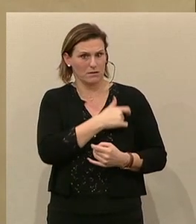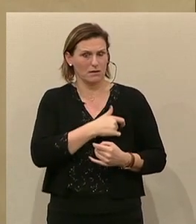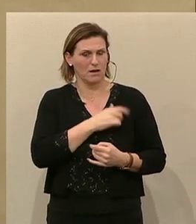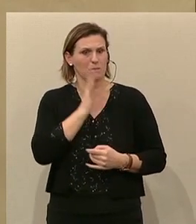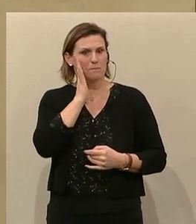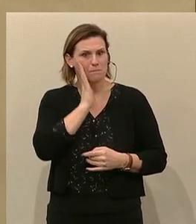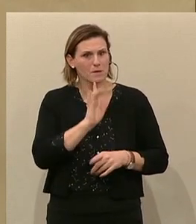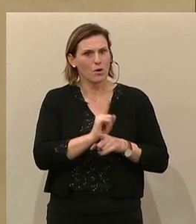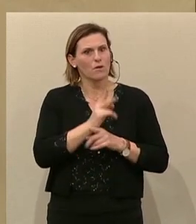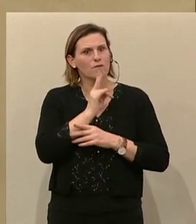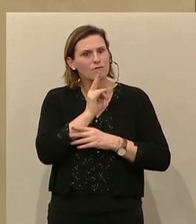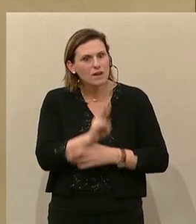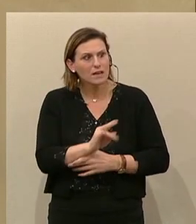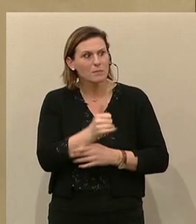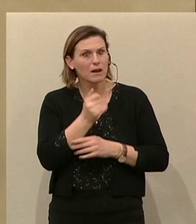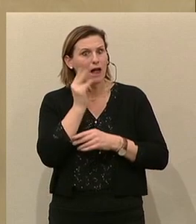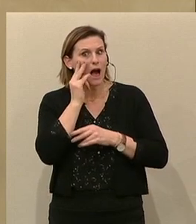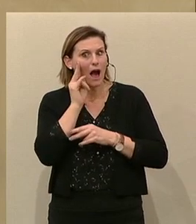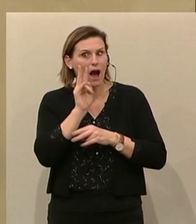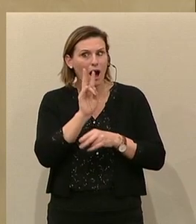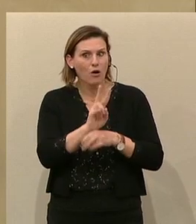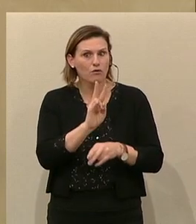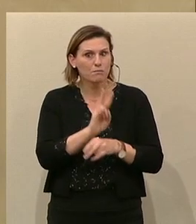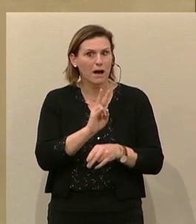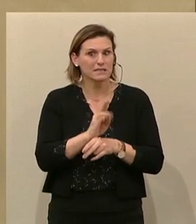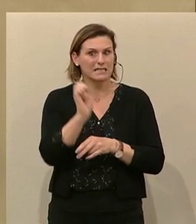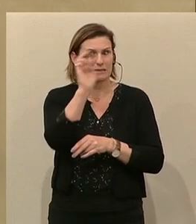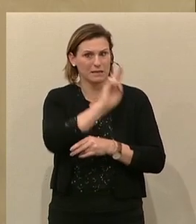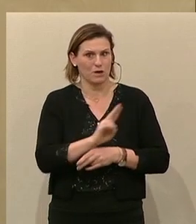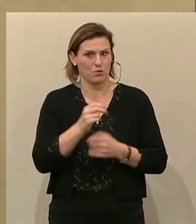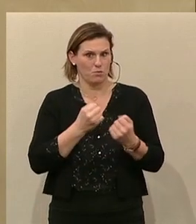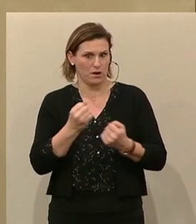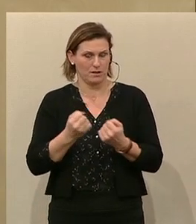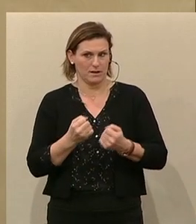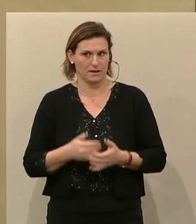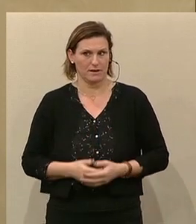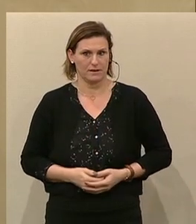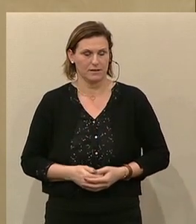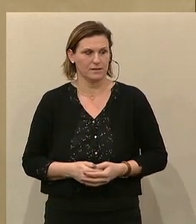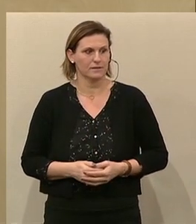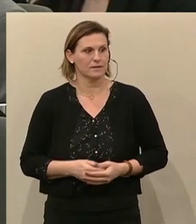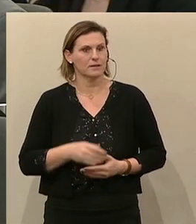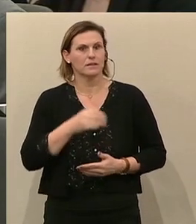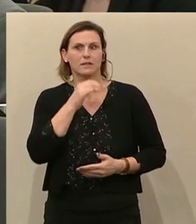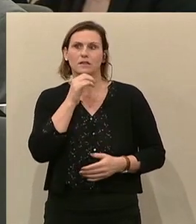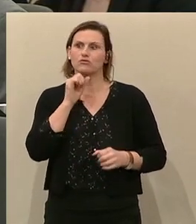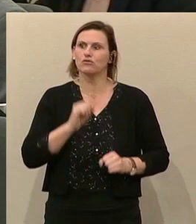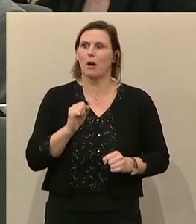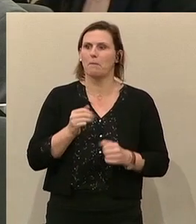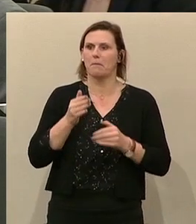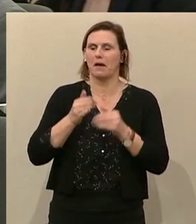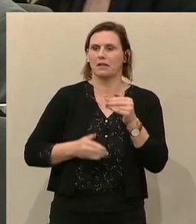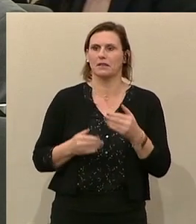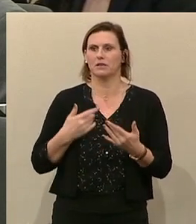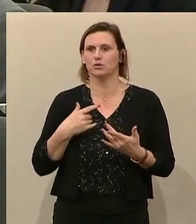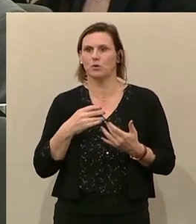eben wirklich einmal aufpassen müssen mit ihrer Europapolitik. Nicht, dass sie am Schluss, am Ende,